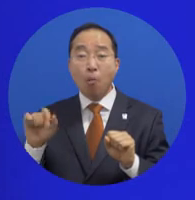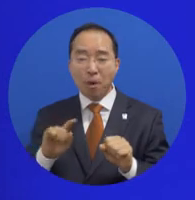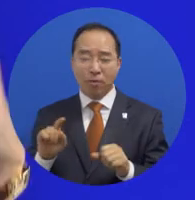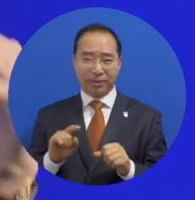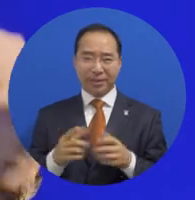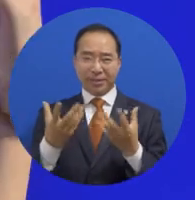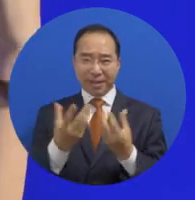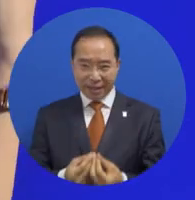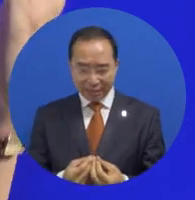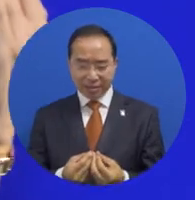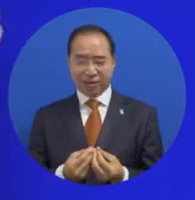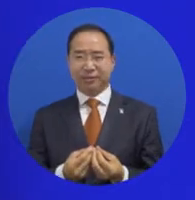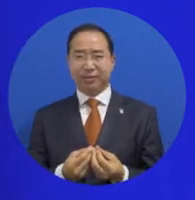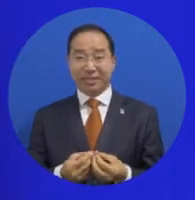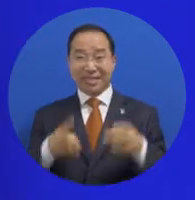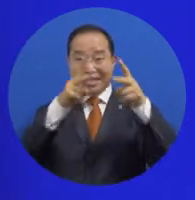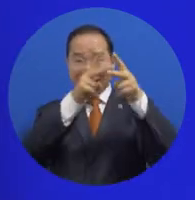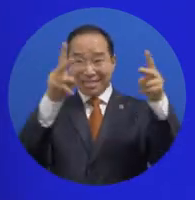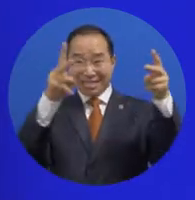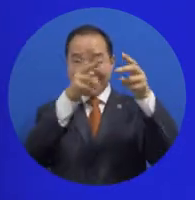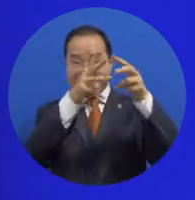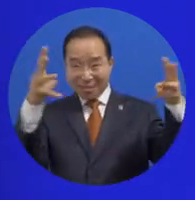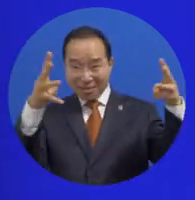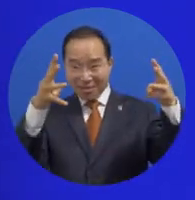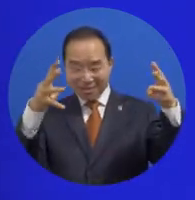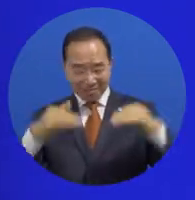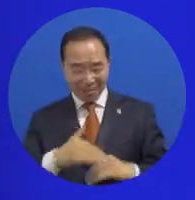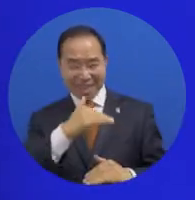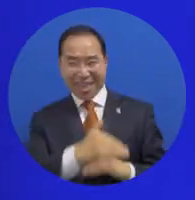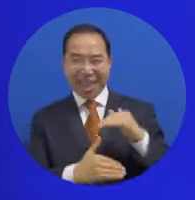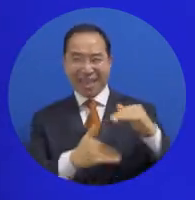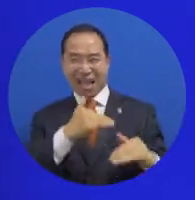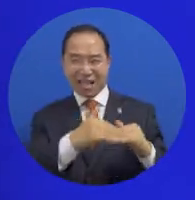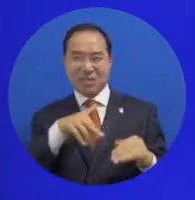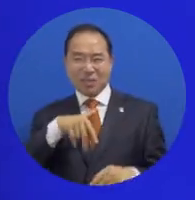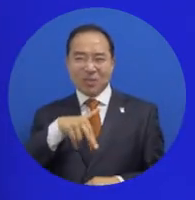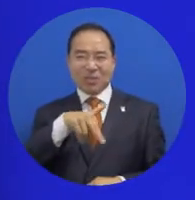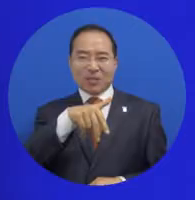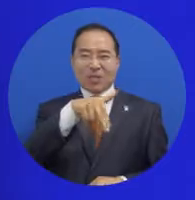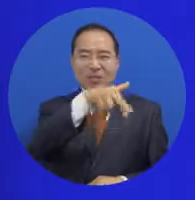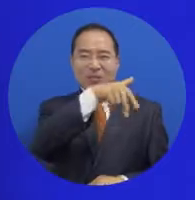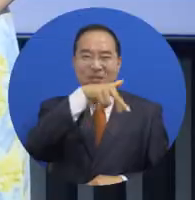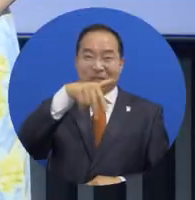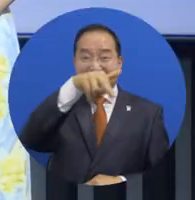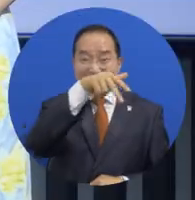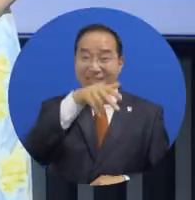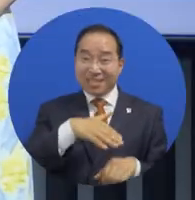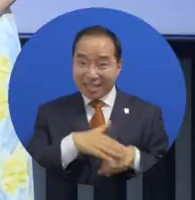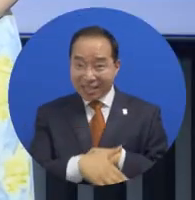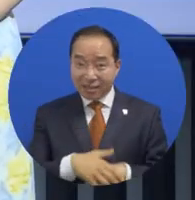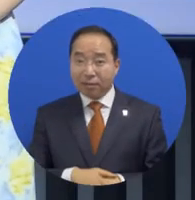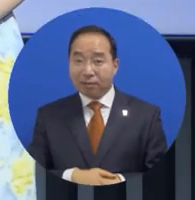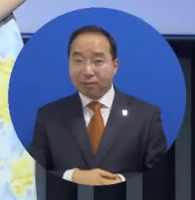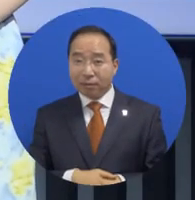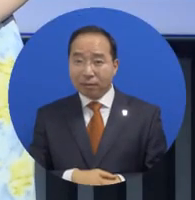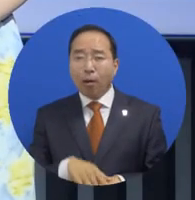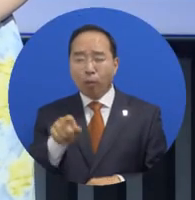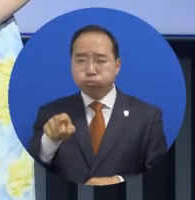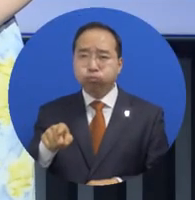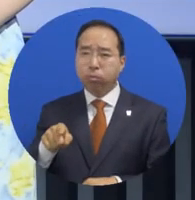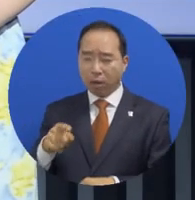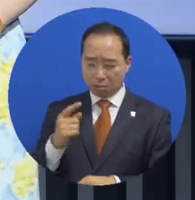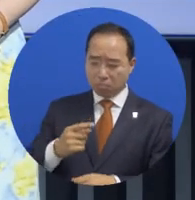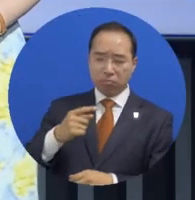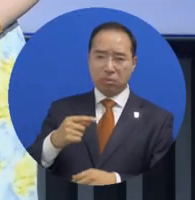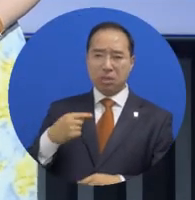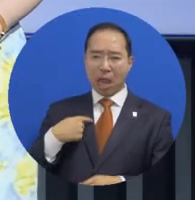뭐 2층, 3층은 걸어서 올라가라 이런 얘기 많이 듣지만 엘리베이터 꼭 타게 되거든요. 네, 그걸 하나의 어떤 원칙을